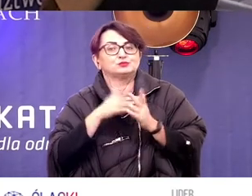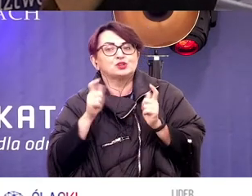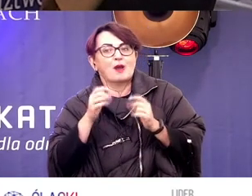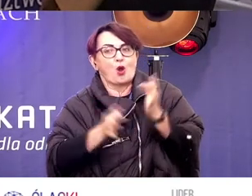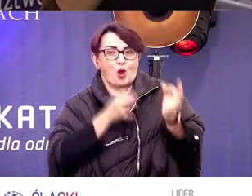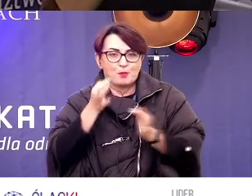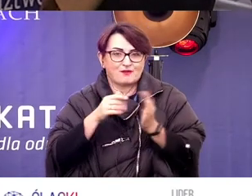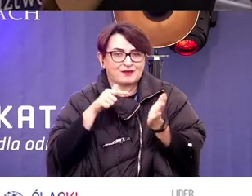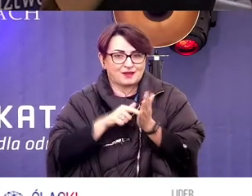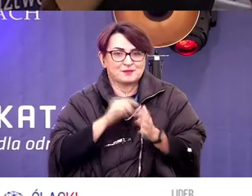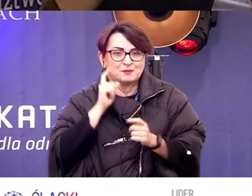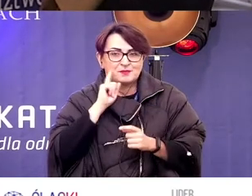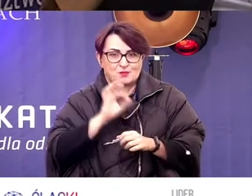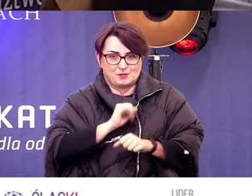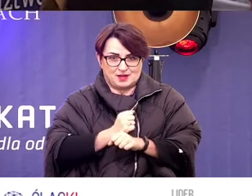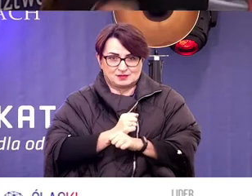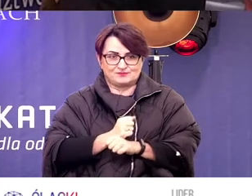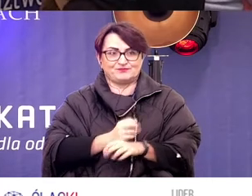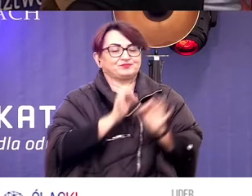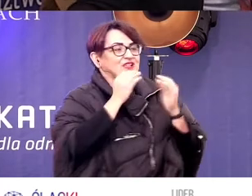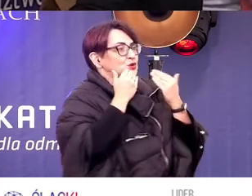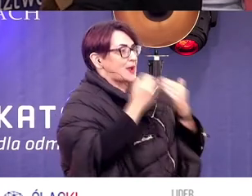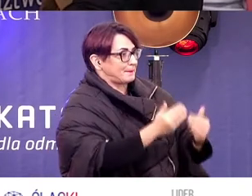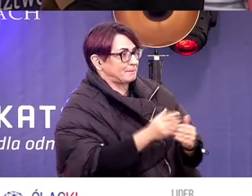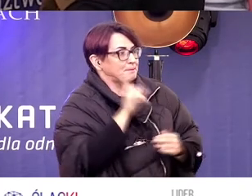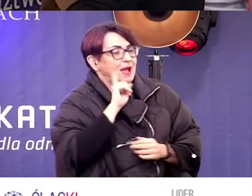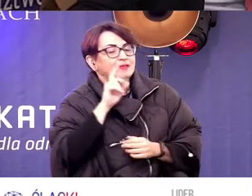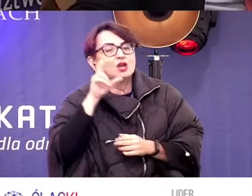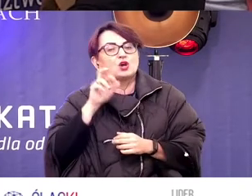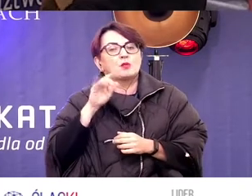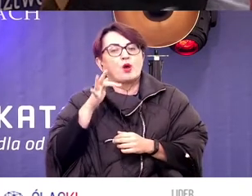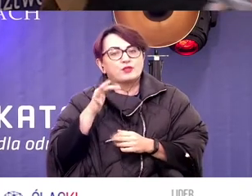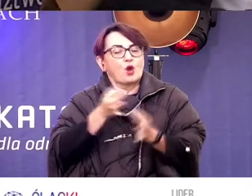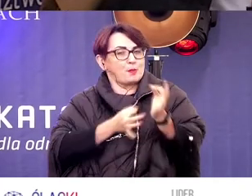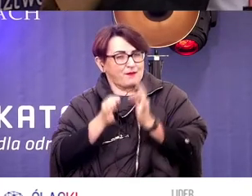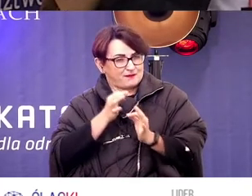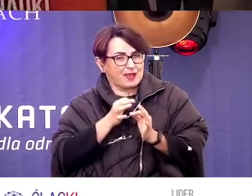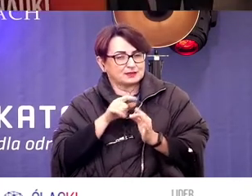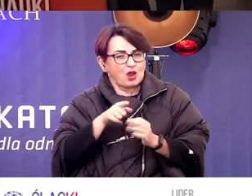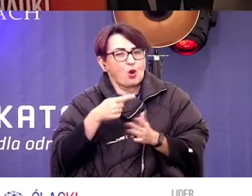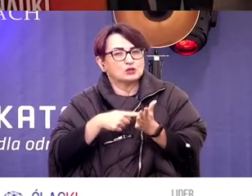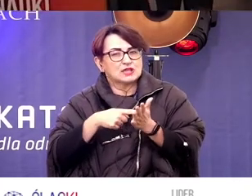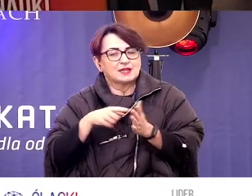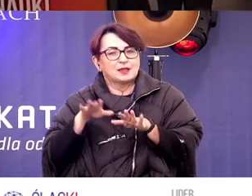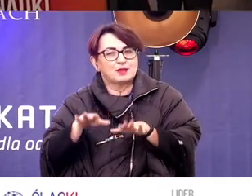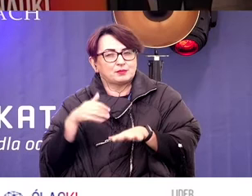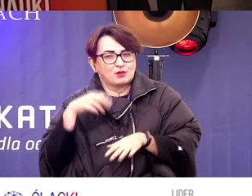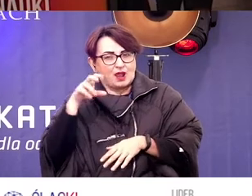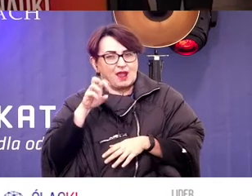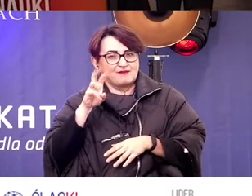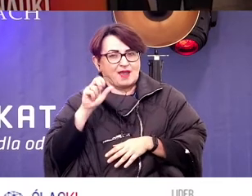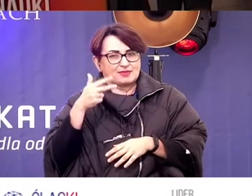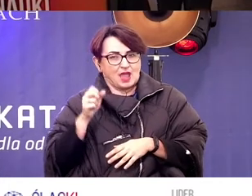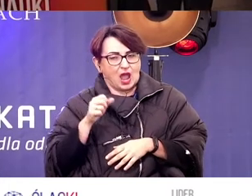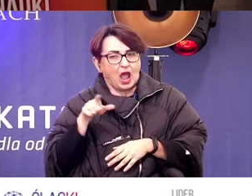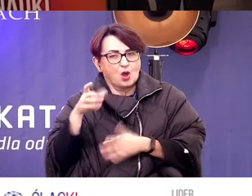takich typowych konsularnych. Dziękuję bardzo. I pan Adrian Chrobot się z nami podzieli. Pan Adrian Chrobot, ostatnia placówka to była Hawana, a jednak Kuba nam